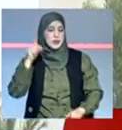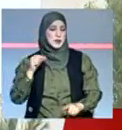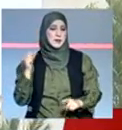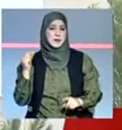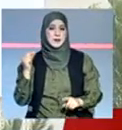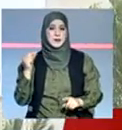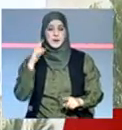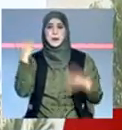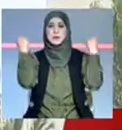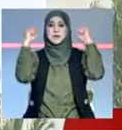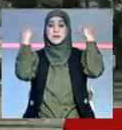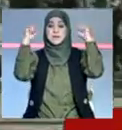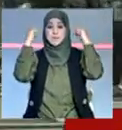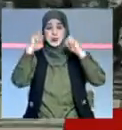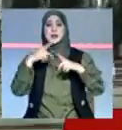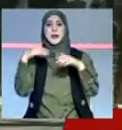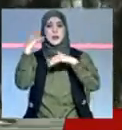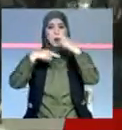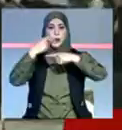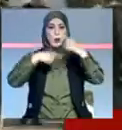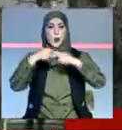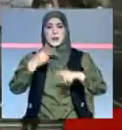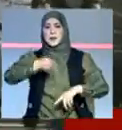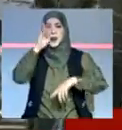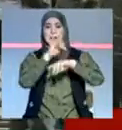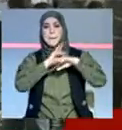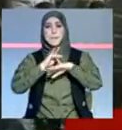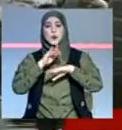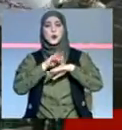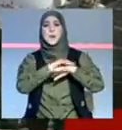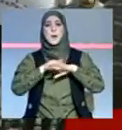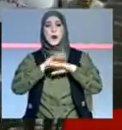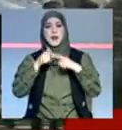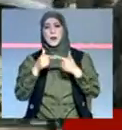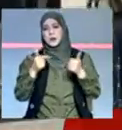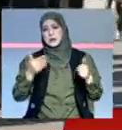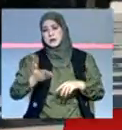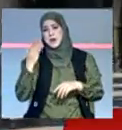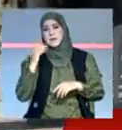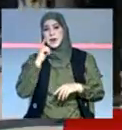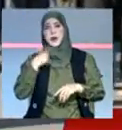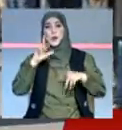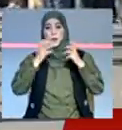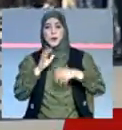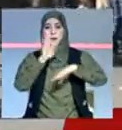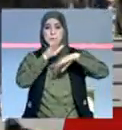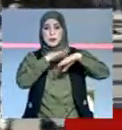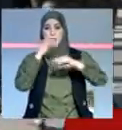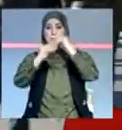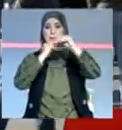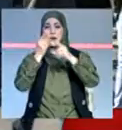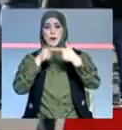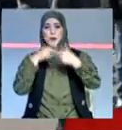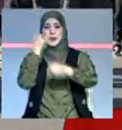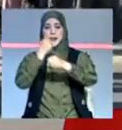موجه احتجاجات واعتصامات ساده اغلب القطاعات والجهات منذ فتره من اديه بتحقيق التنميه والتشغيل